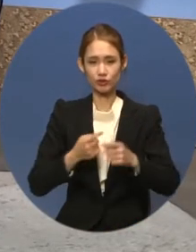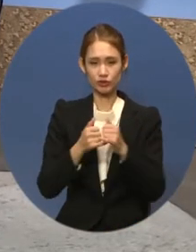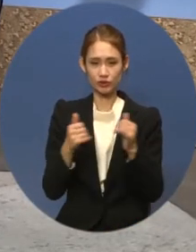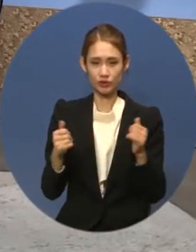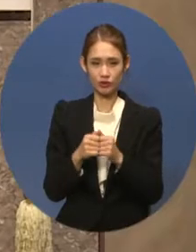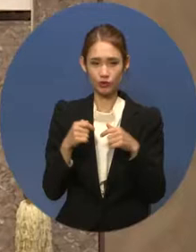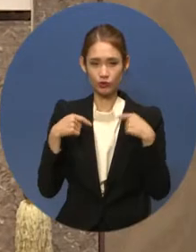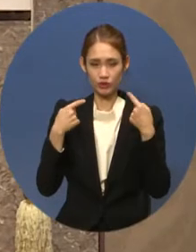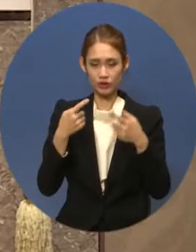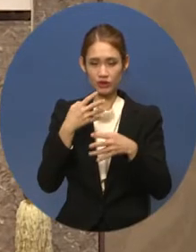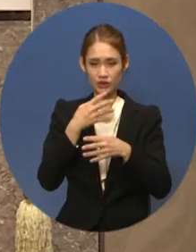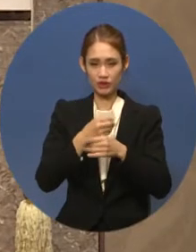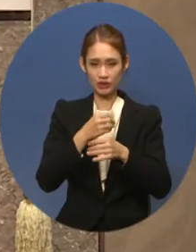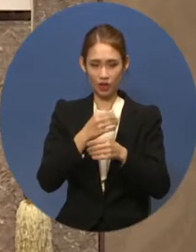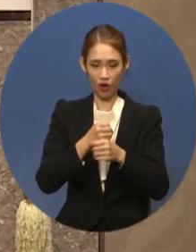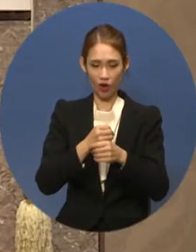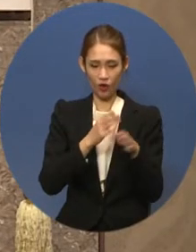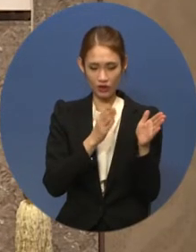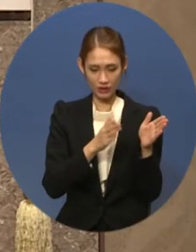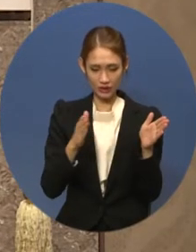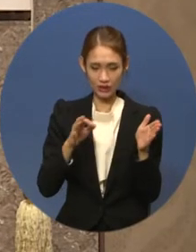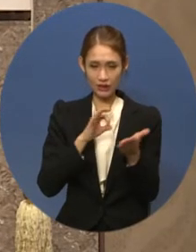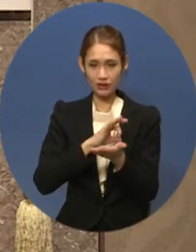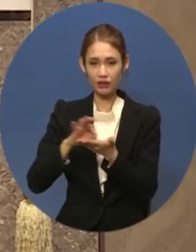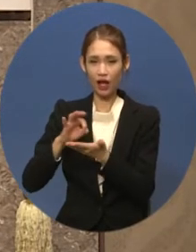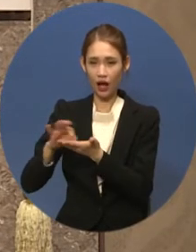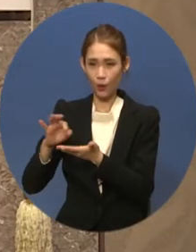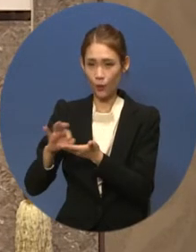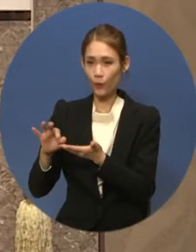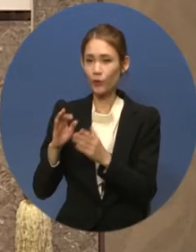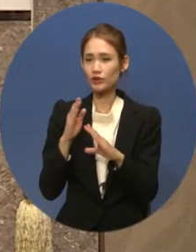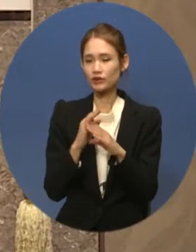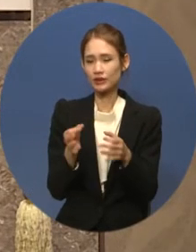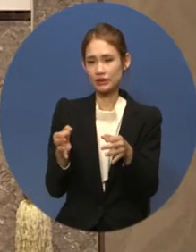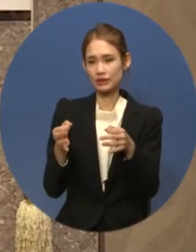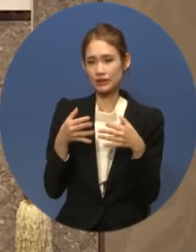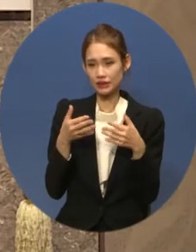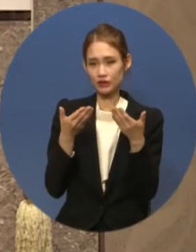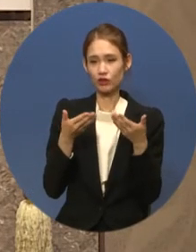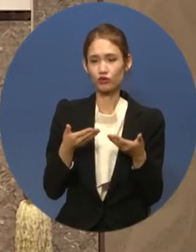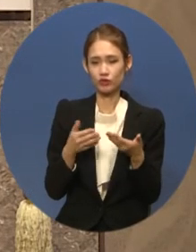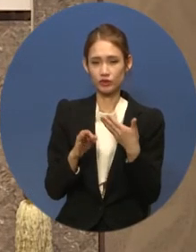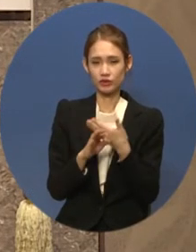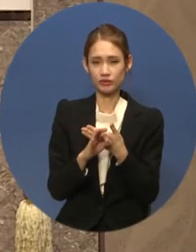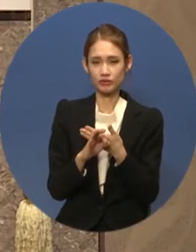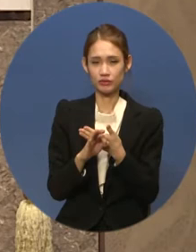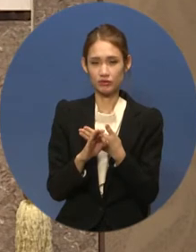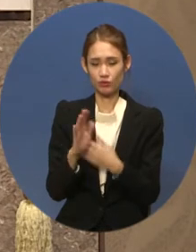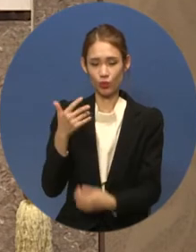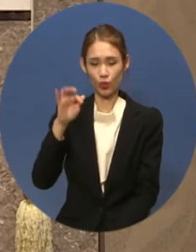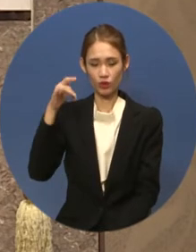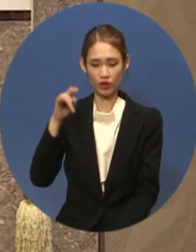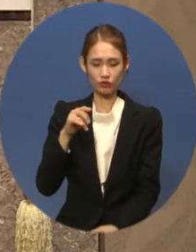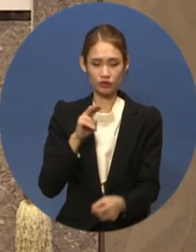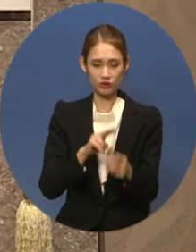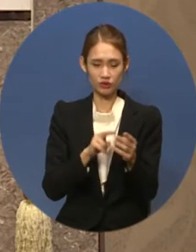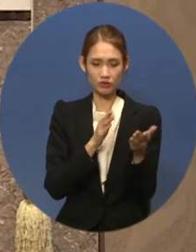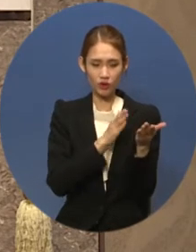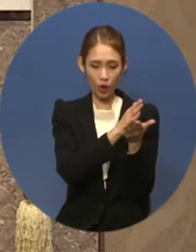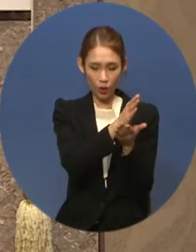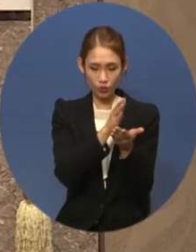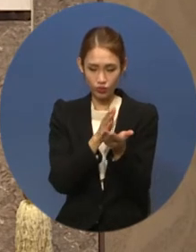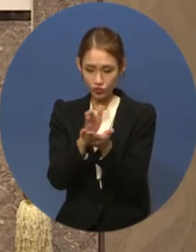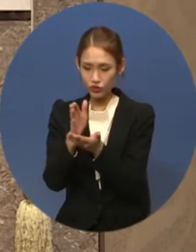휠체어를 일정기간 이용하시는데요 그런 것들을 기증해 주시면 저희 보장구 센터의 전문 인력들이 거의